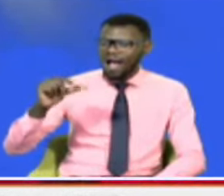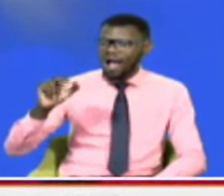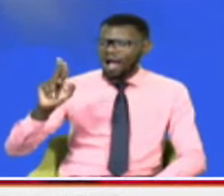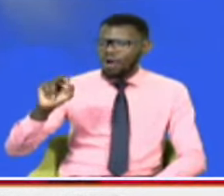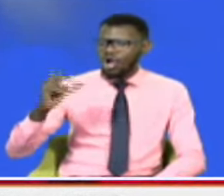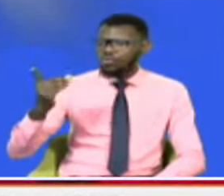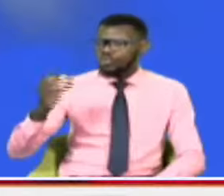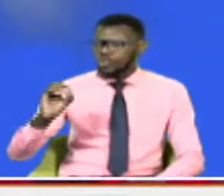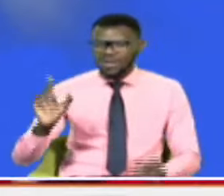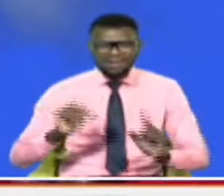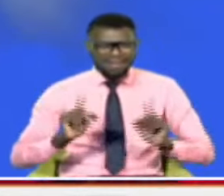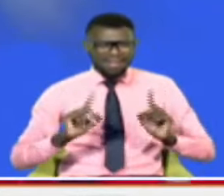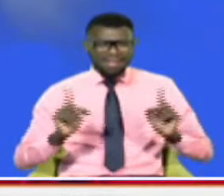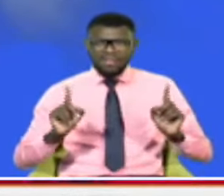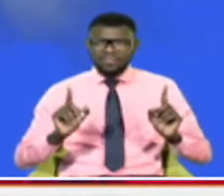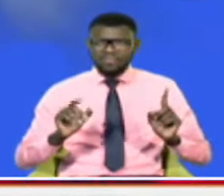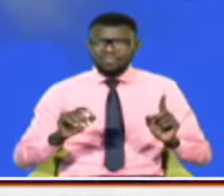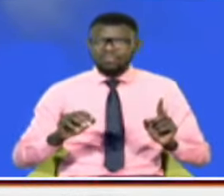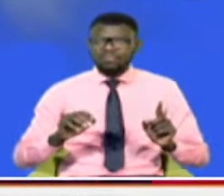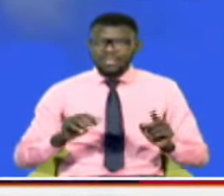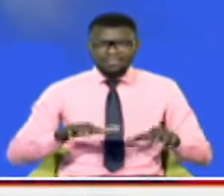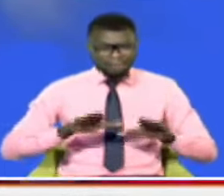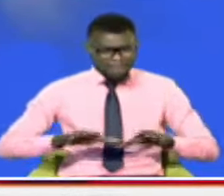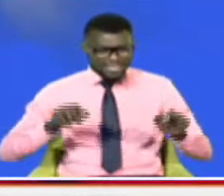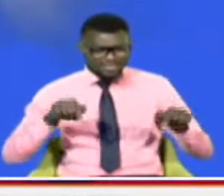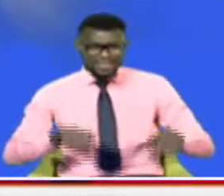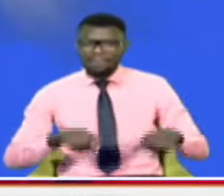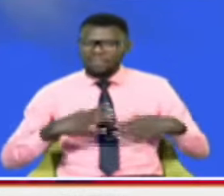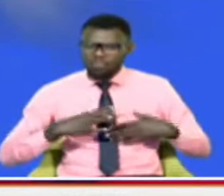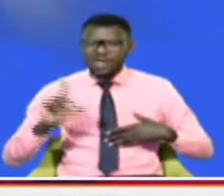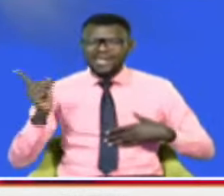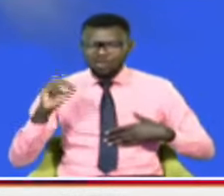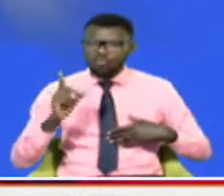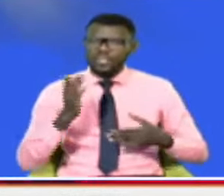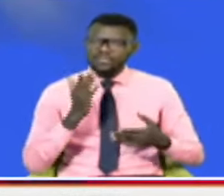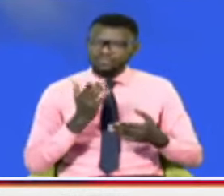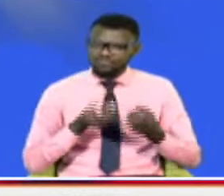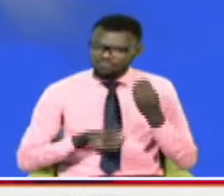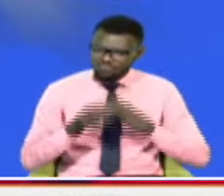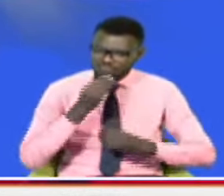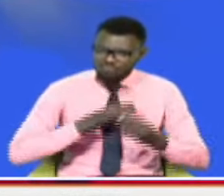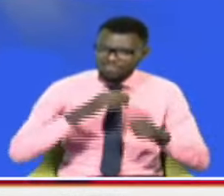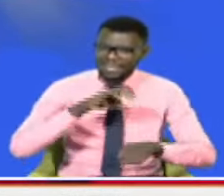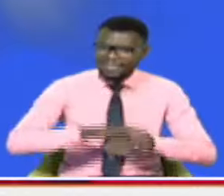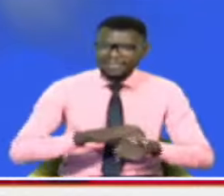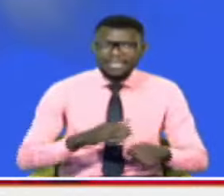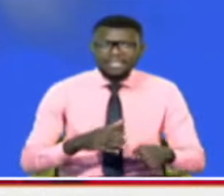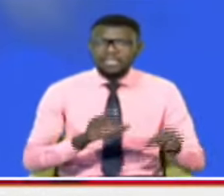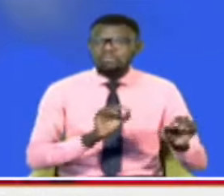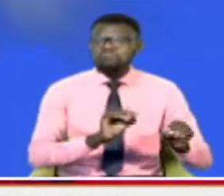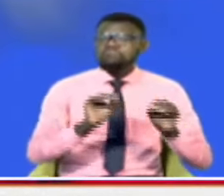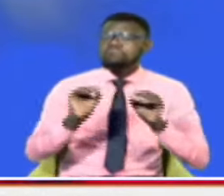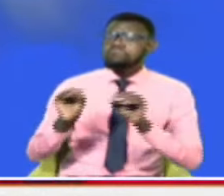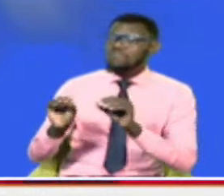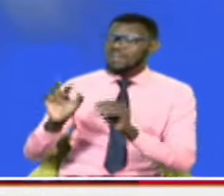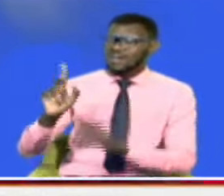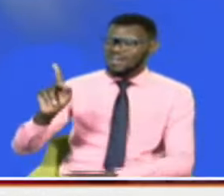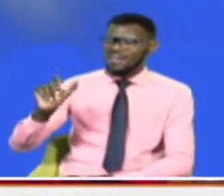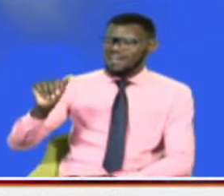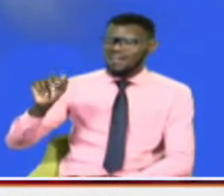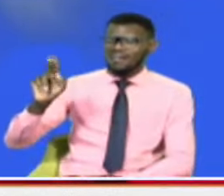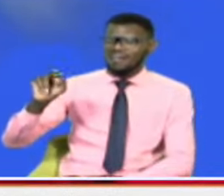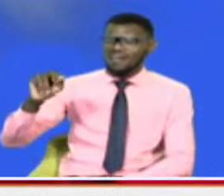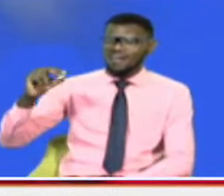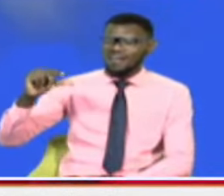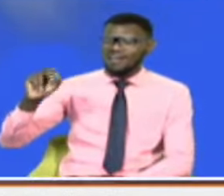ya Marikiti ni soko inalisha Nairobi mzima na nje ya Nairobi. Sasa kusema ati itolewe Nairobi ipelekwe sijui Kangundo, inapelekwa